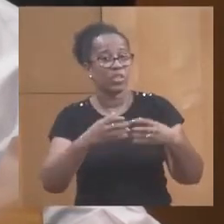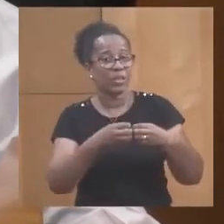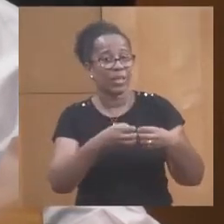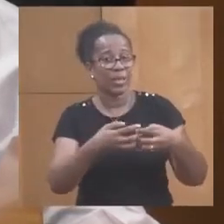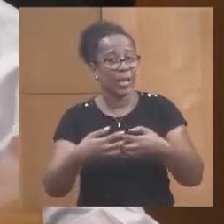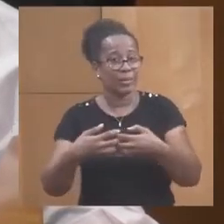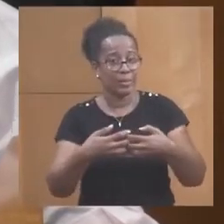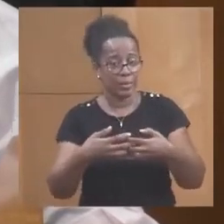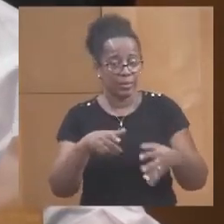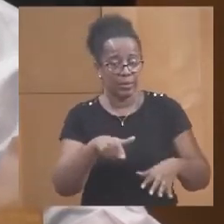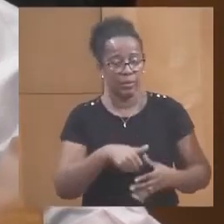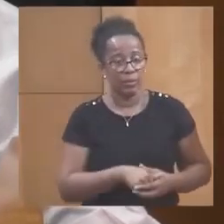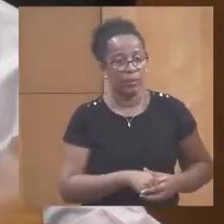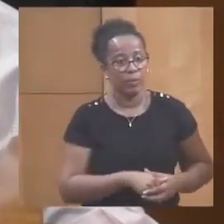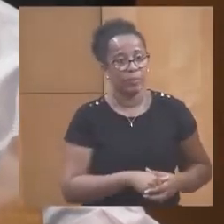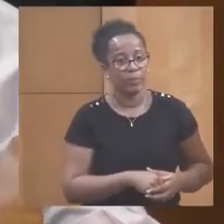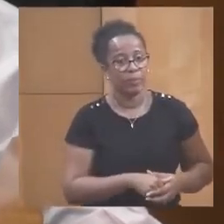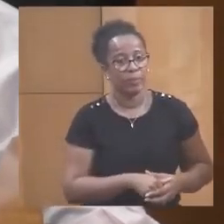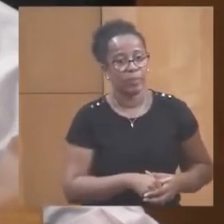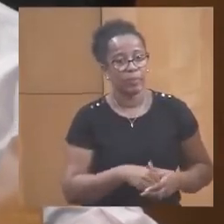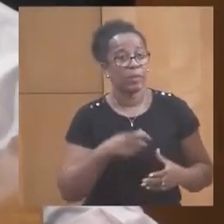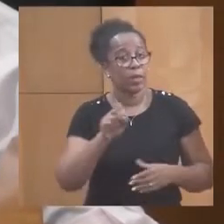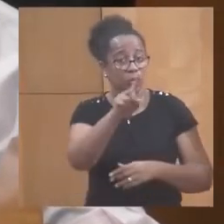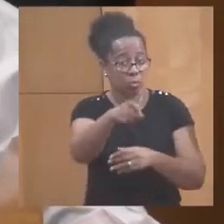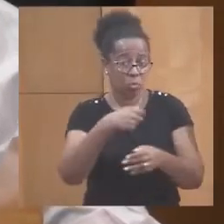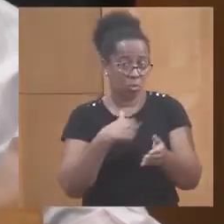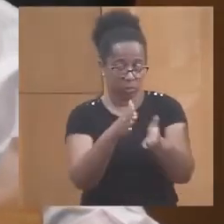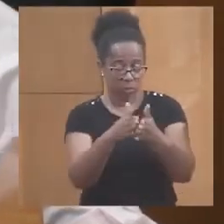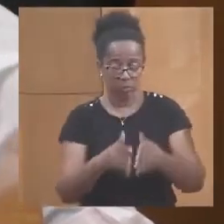La mise en place des machines à glace. Donc, c'est la question que je te pose.